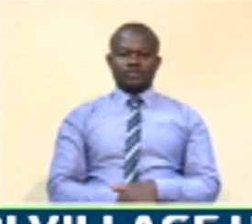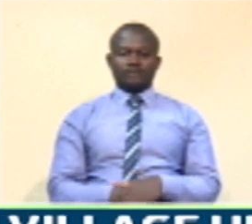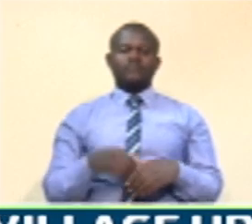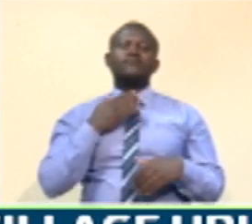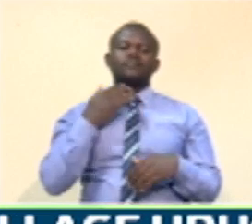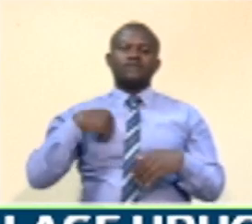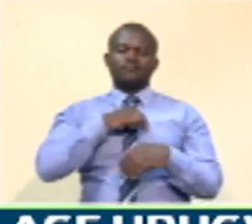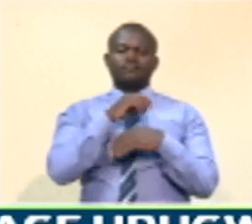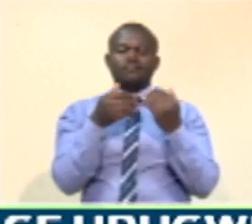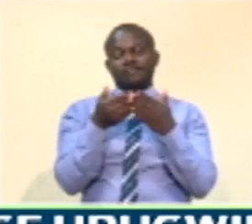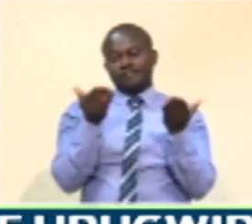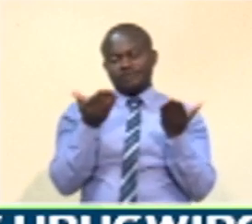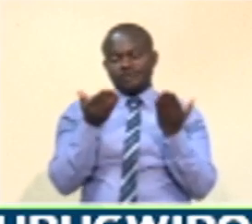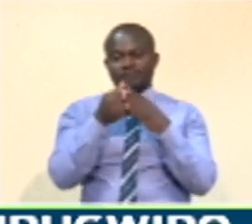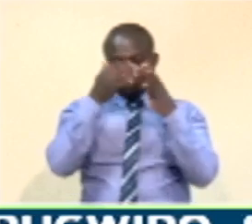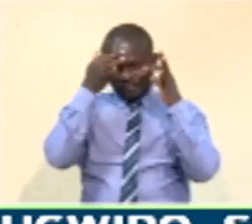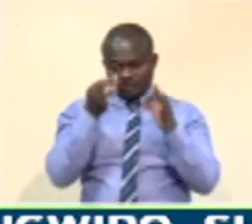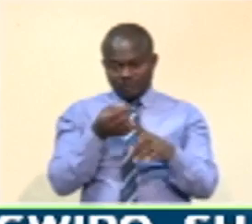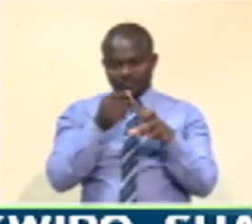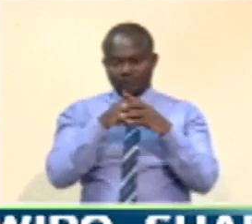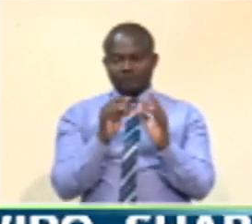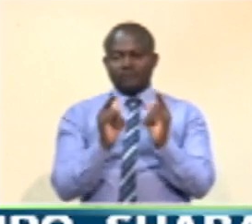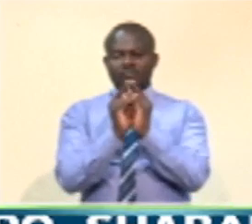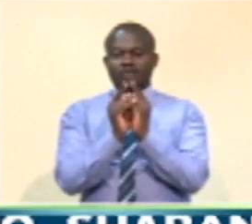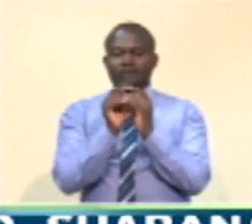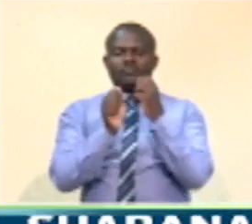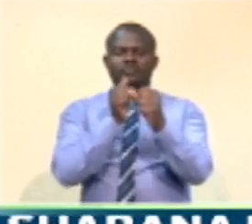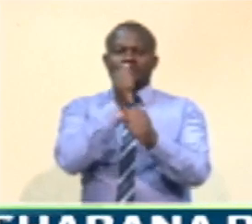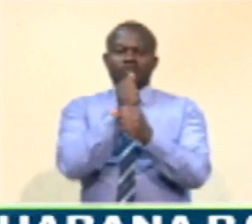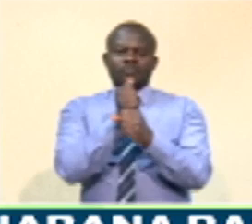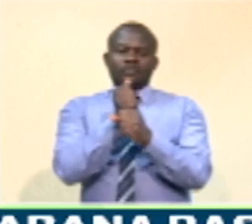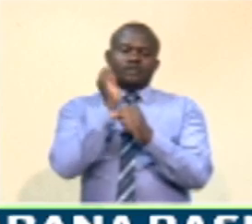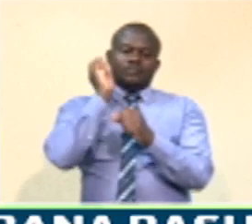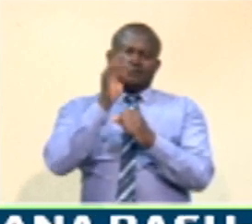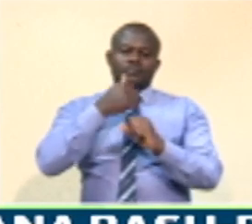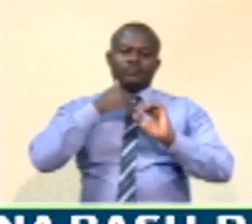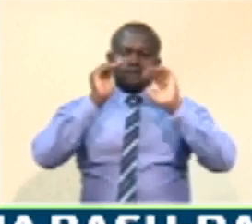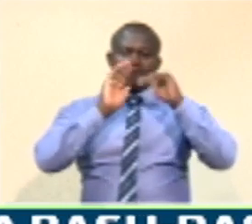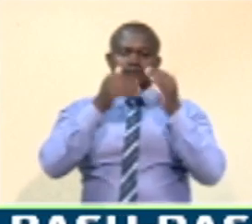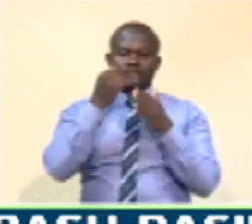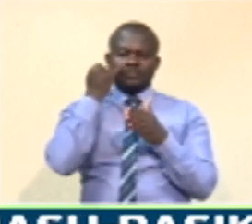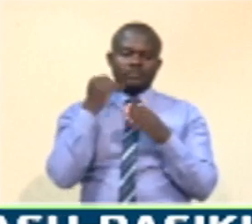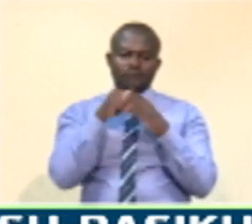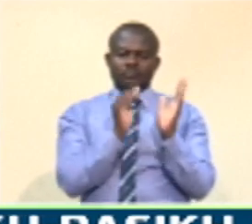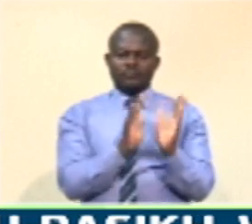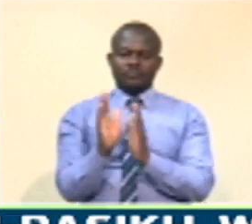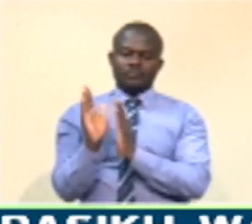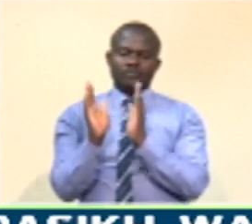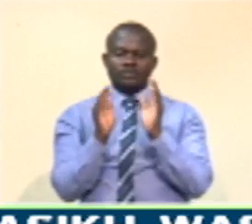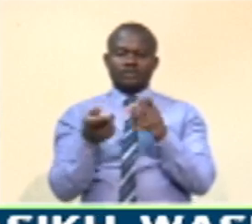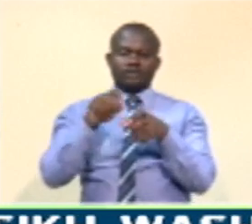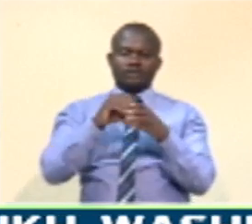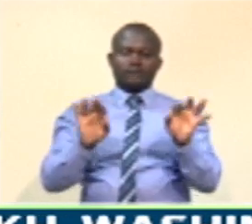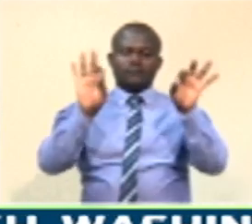Icyifuzo cyanjye nuko ibyemezo bizafatirwa muri inama ngaruka mwaka bizagira uruhare rukomeye mu gutunganya kongerera